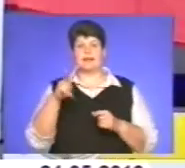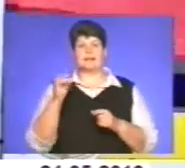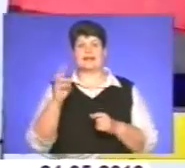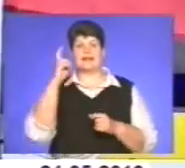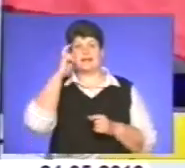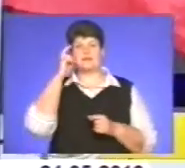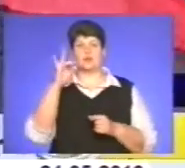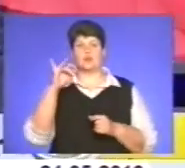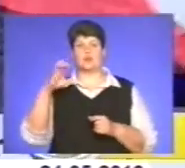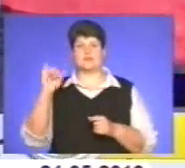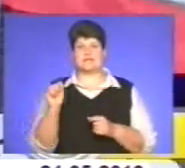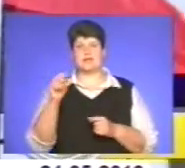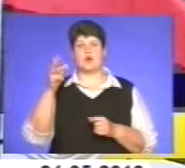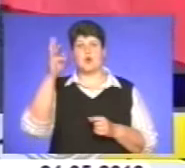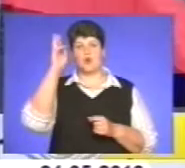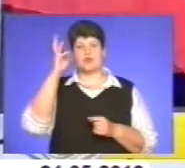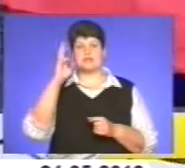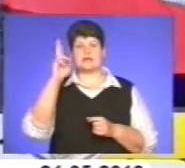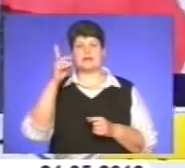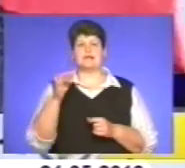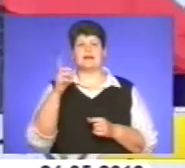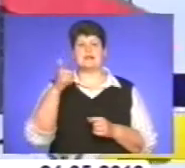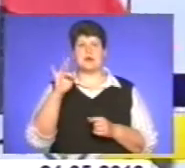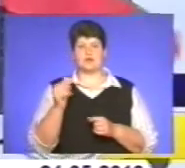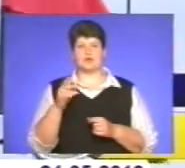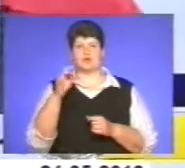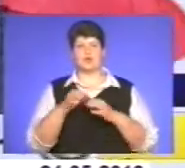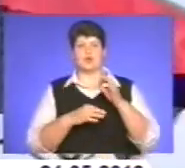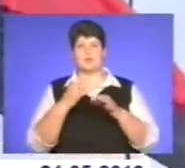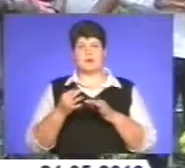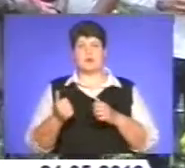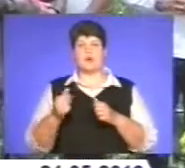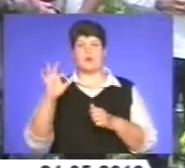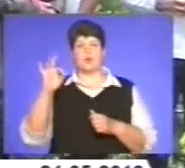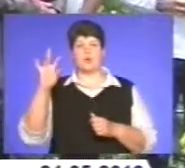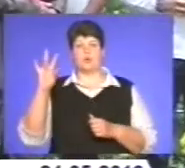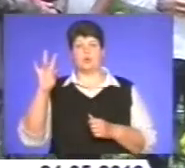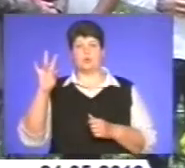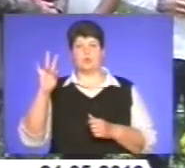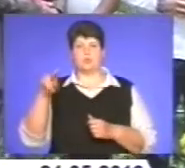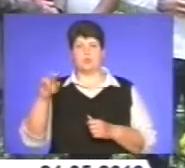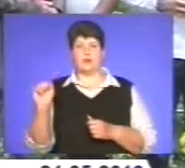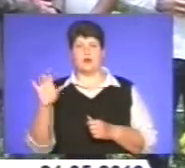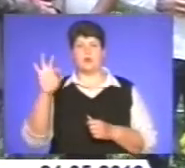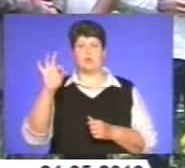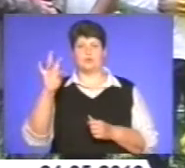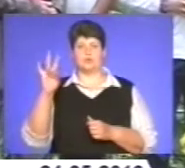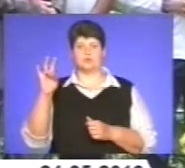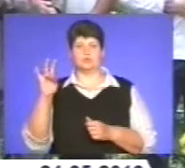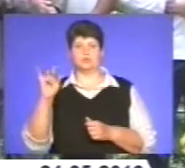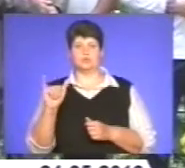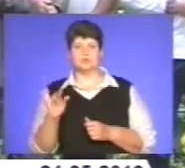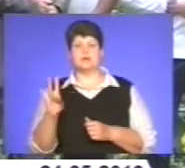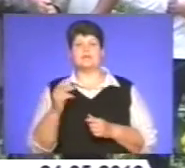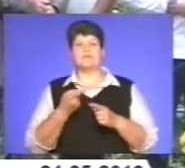Русі, козаків гетьманської доби, січових стрільців та вояків армії УНР, УПА та діячів ОУН. Цьогоріч